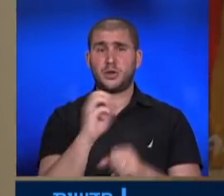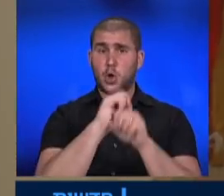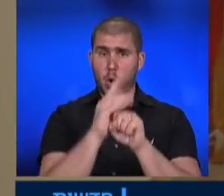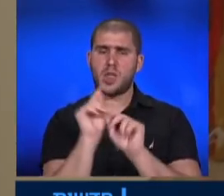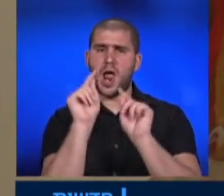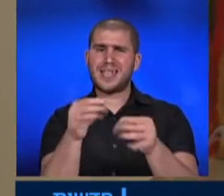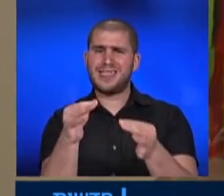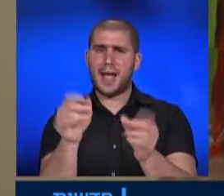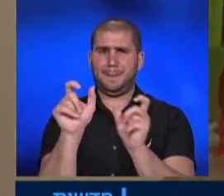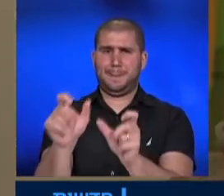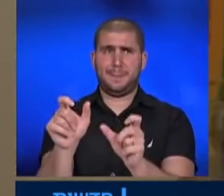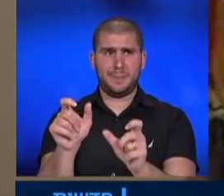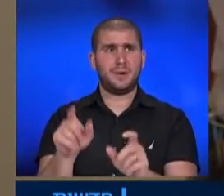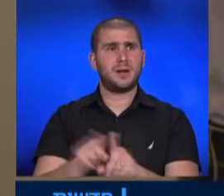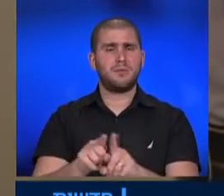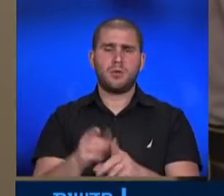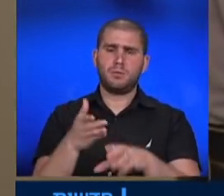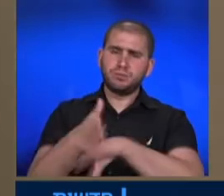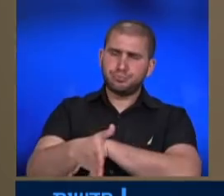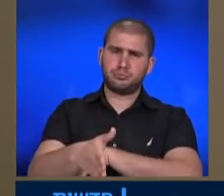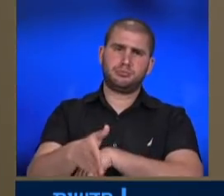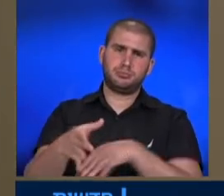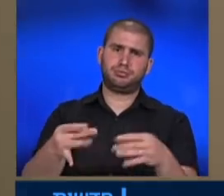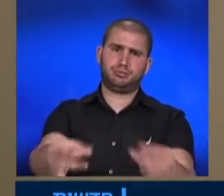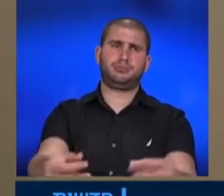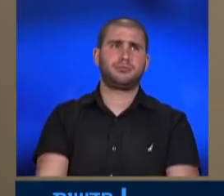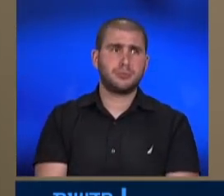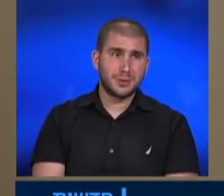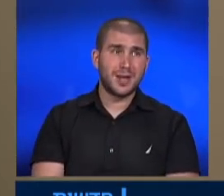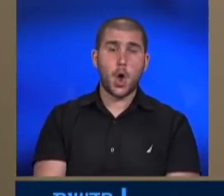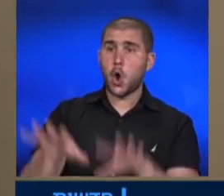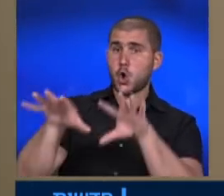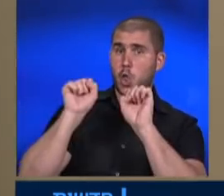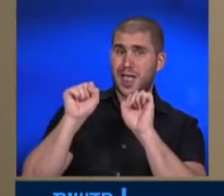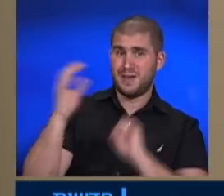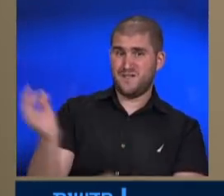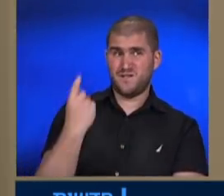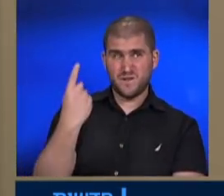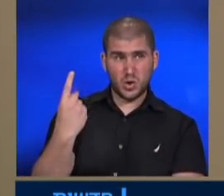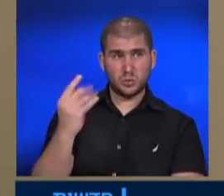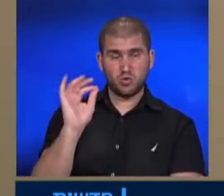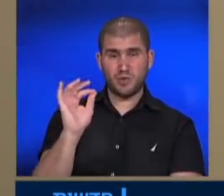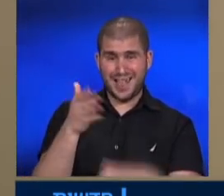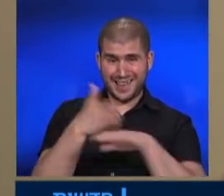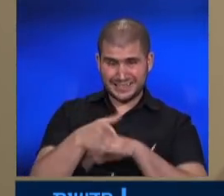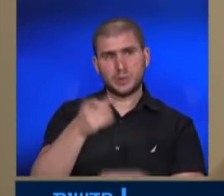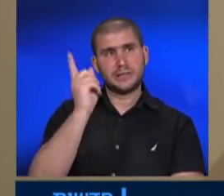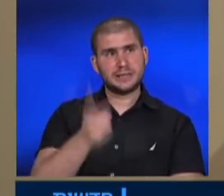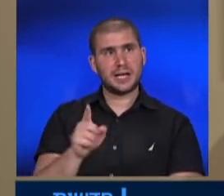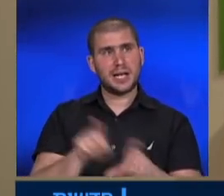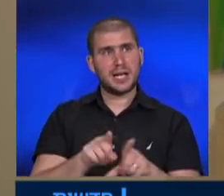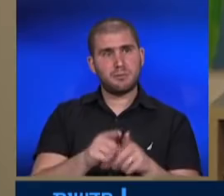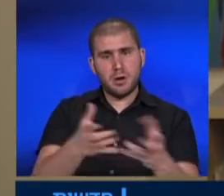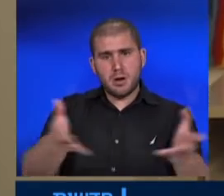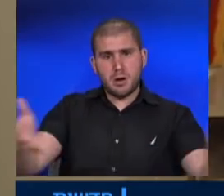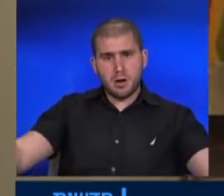שלנו בריאה, לדפוק בדלת ולהיכנס פנימה. הקולטן הזה בווירוס, בשביל לדפוק בדלת, הוא צריך לפתוח את הידיים, לפתוח